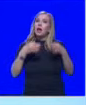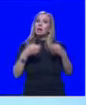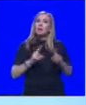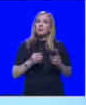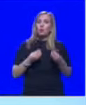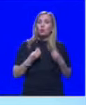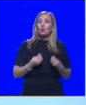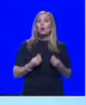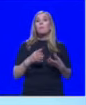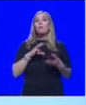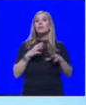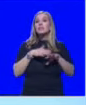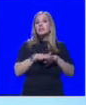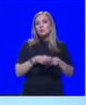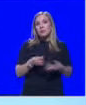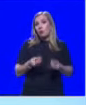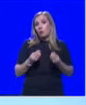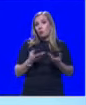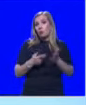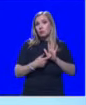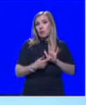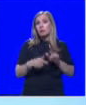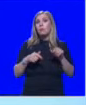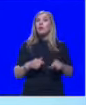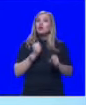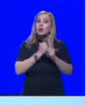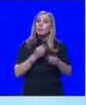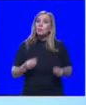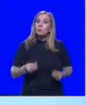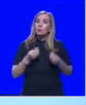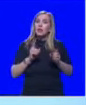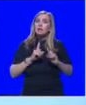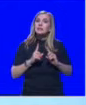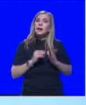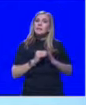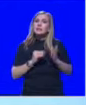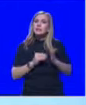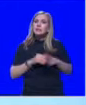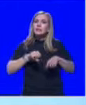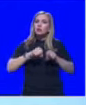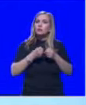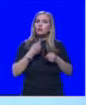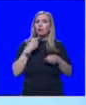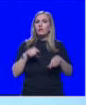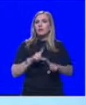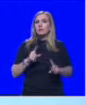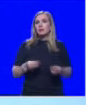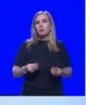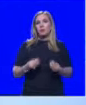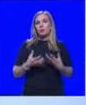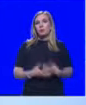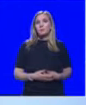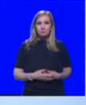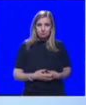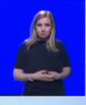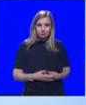политическата система, това е най-доброто, което може да представи. То може да работи по-добре, но няма смисъл да бъде чупено, защото това няма да доведе до нищо по-добро. Господин